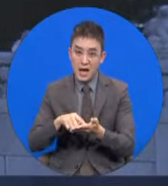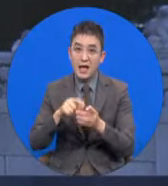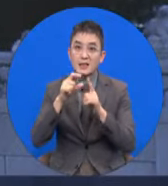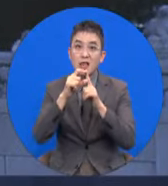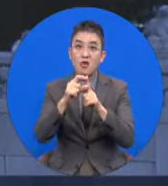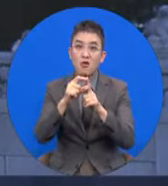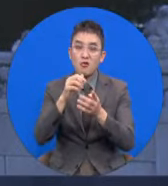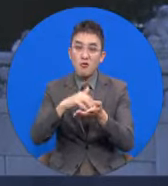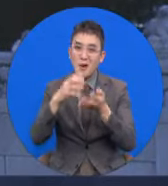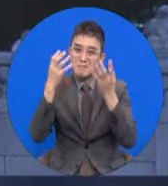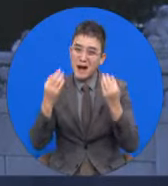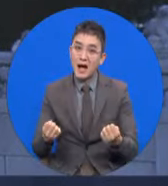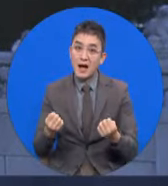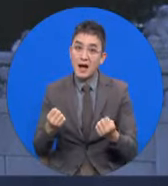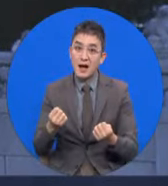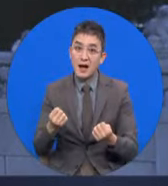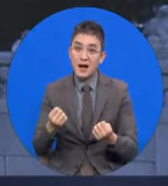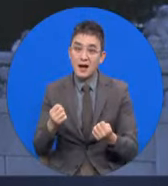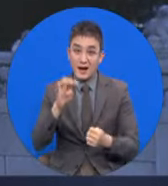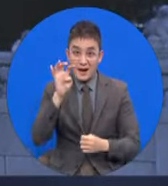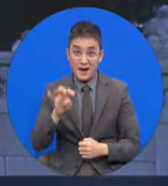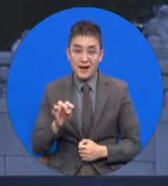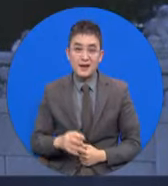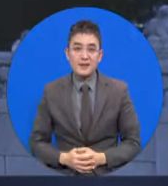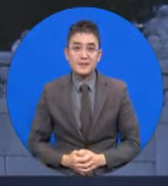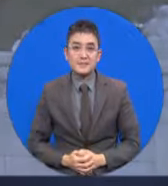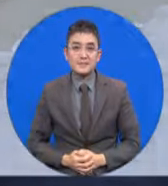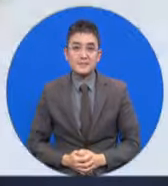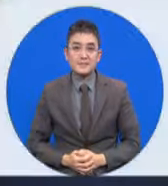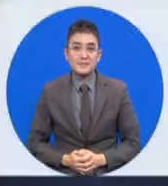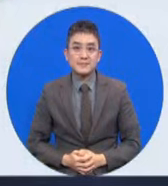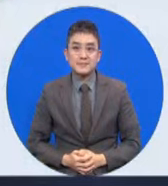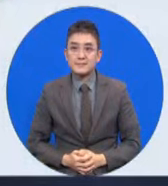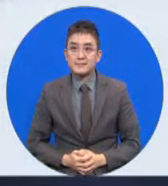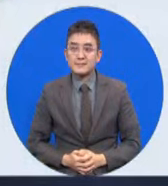어떤 키워드가 주로 많았을까요? 지금 공개합니다.